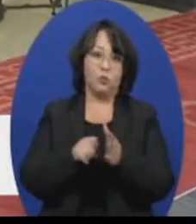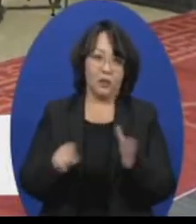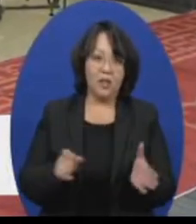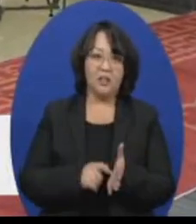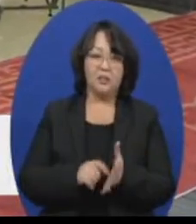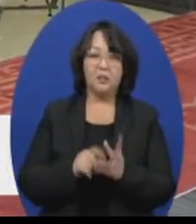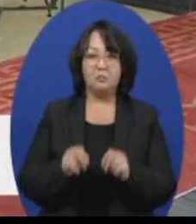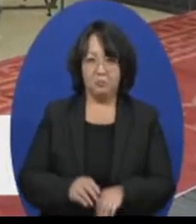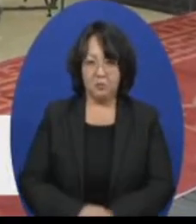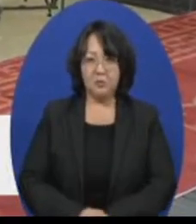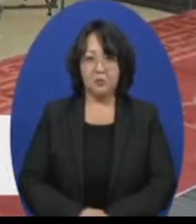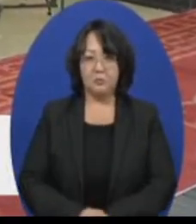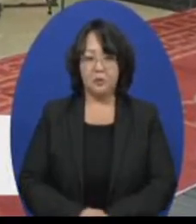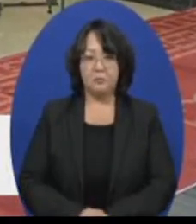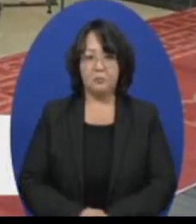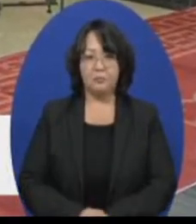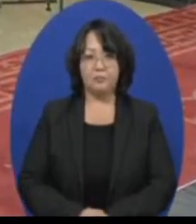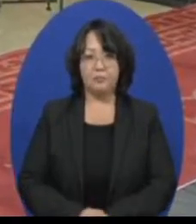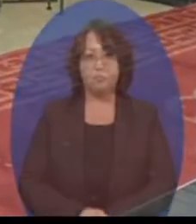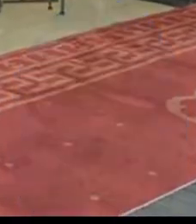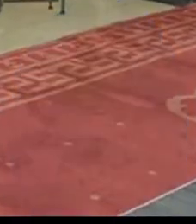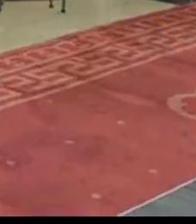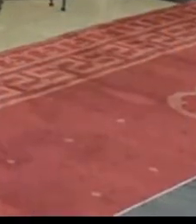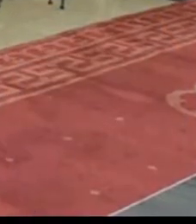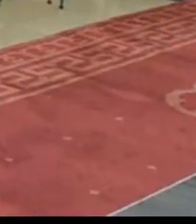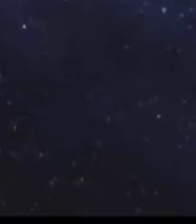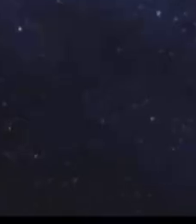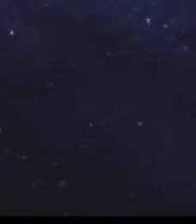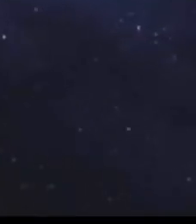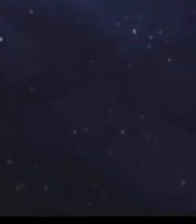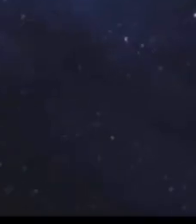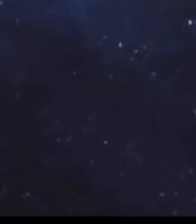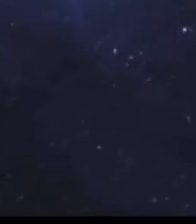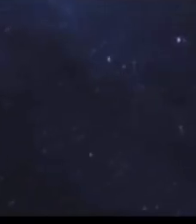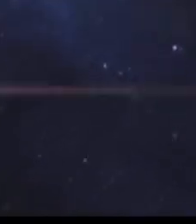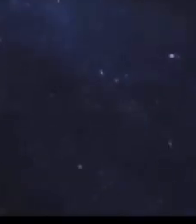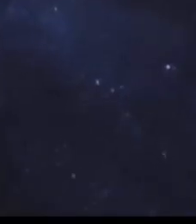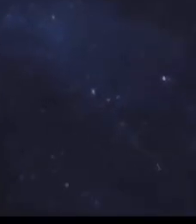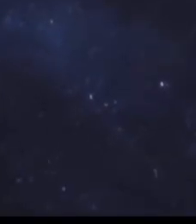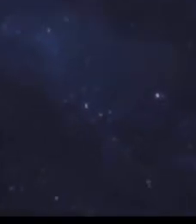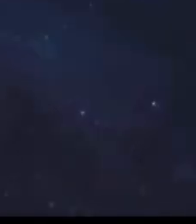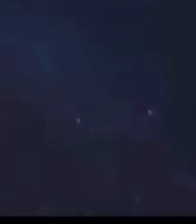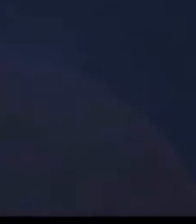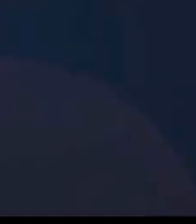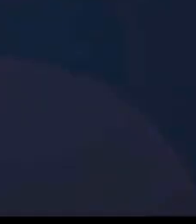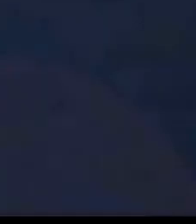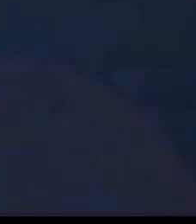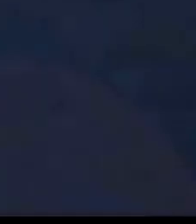хугацаа шаарддаг байна. Thank you.